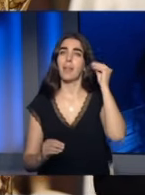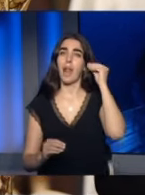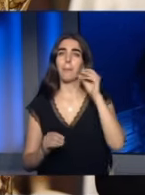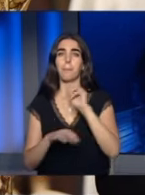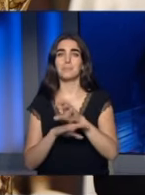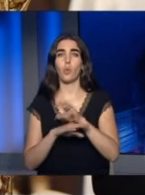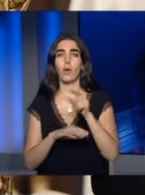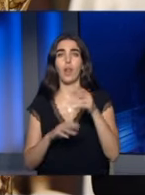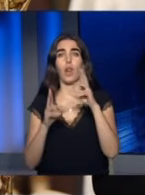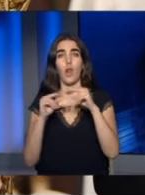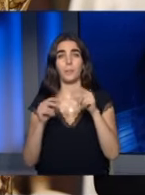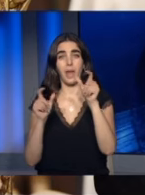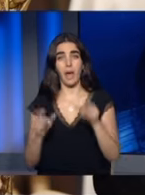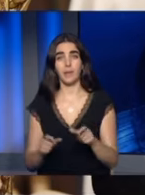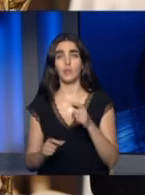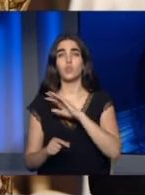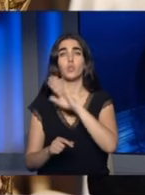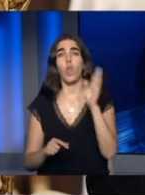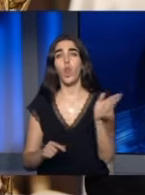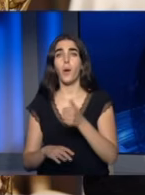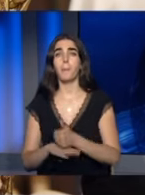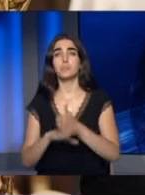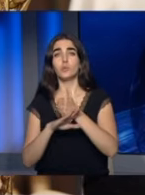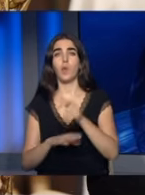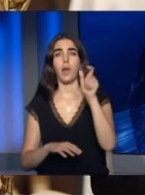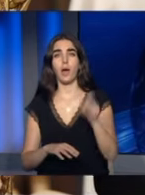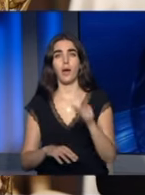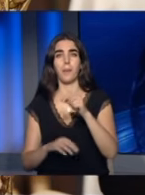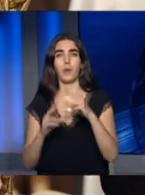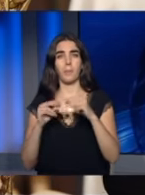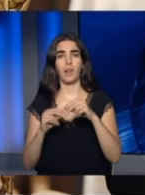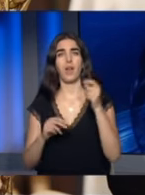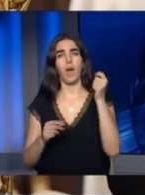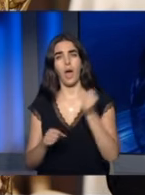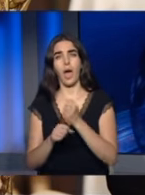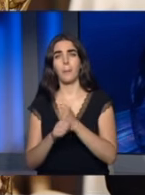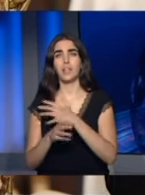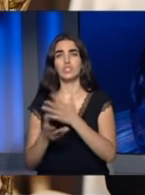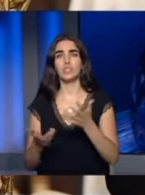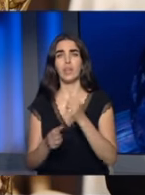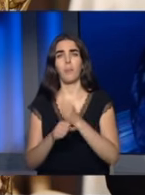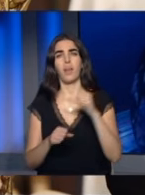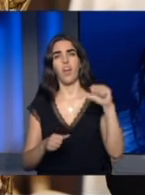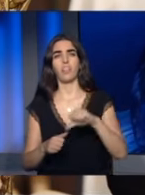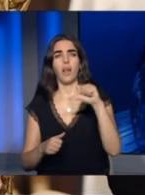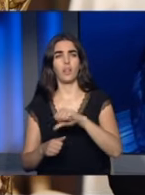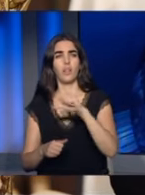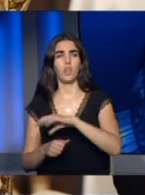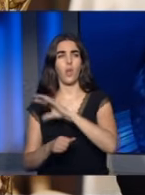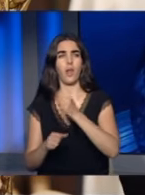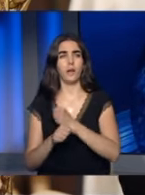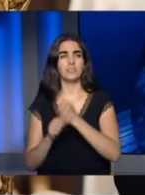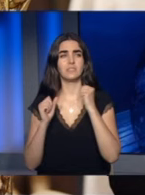نتيجه القرارات العشوائيه التي تساهم في تدن مستوى